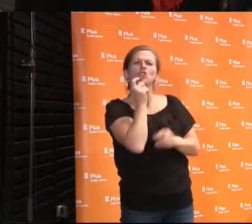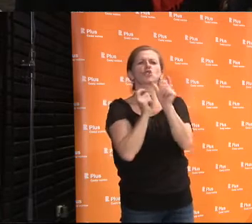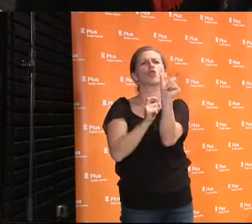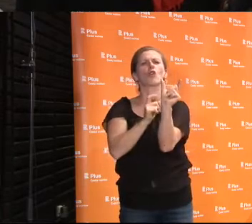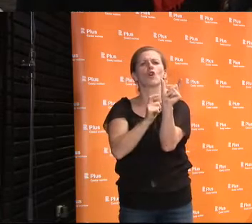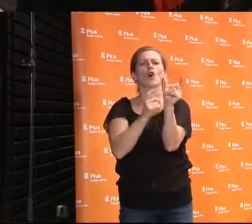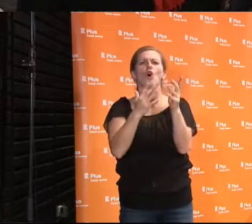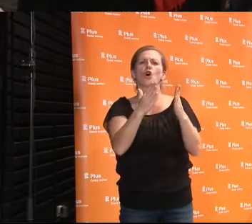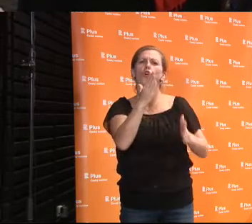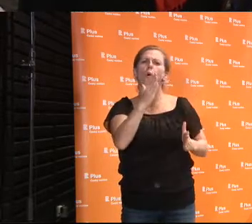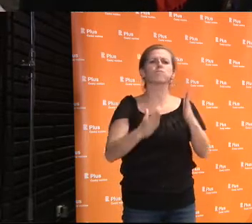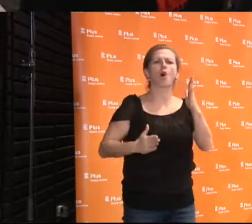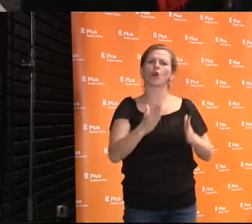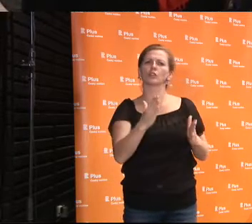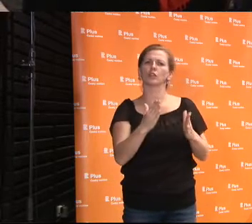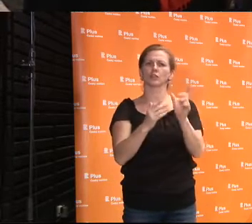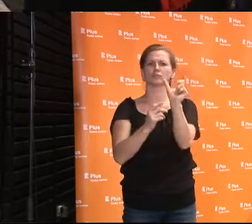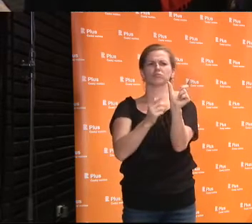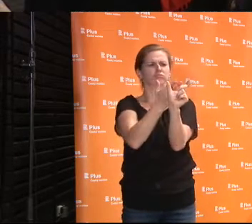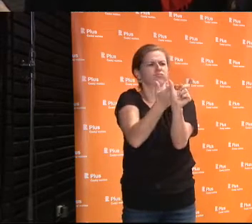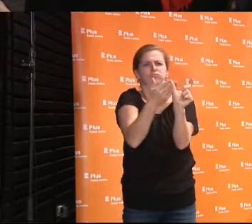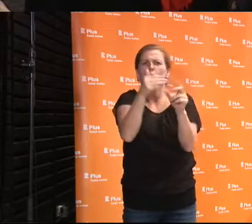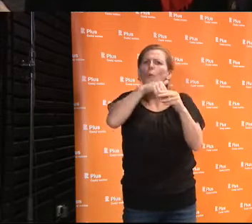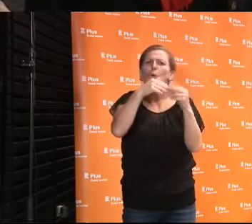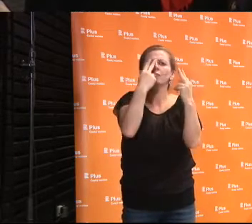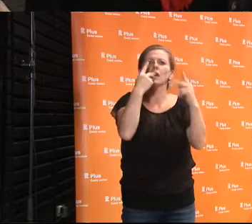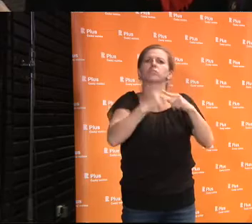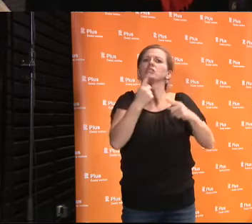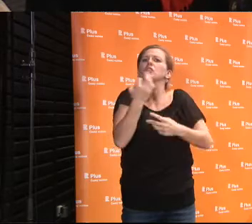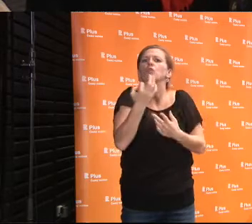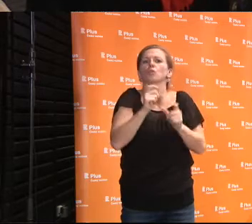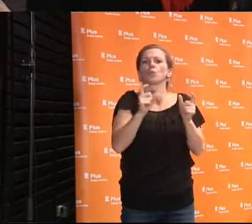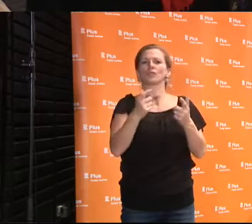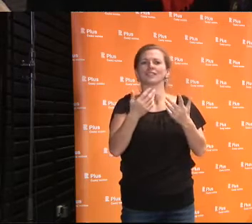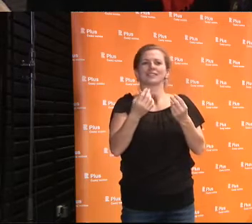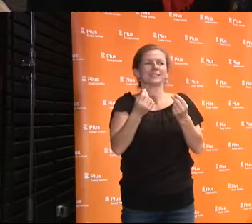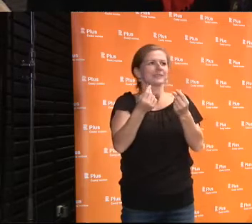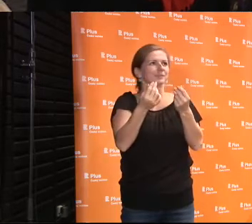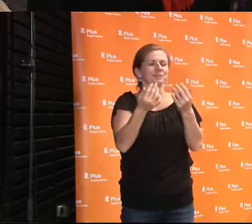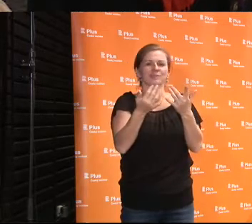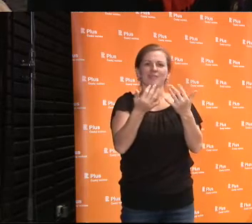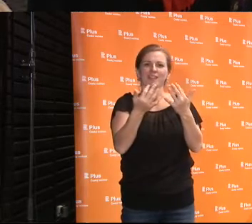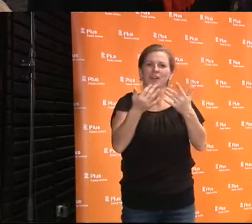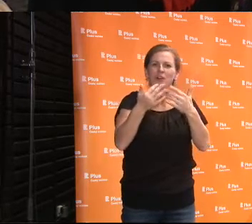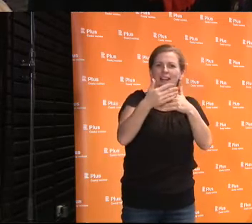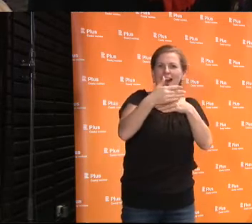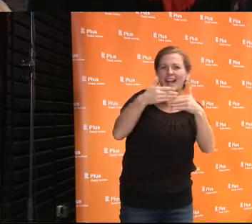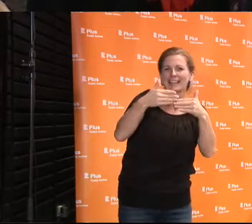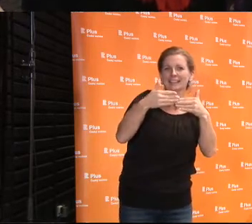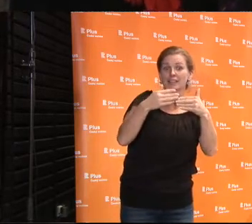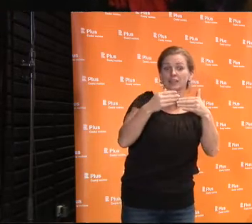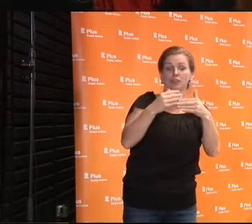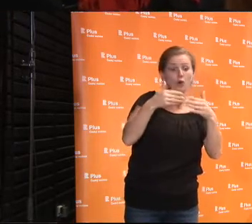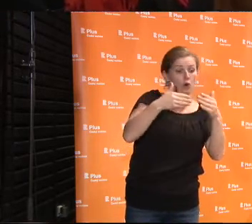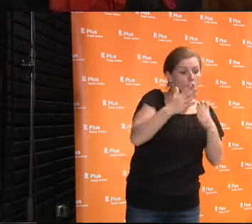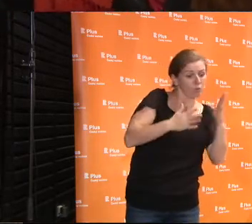robot vůbec, protože ta hranice mně přijde, že je taková, jak bych to řekla, klouzavá. Křehká, no, možná.